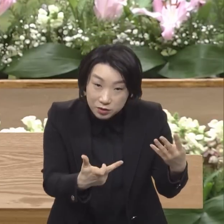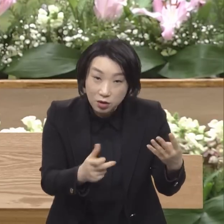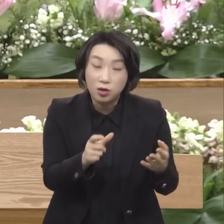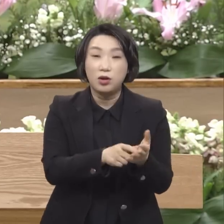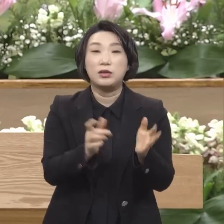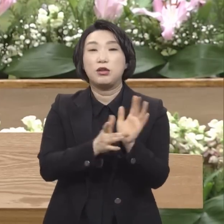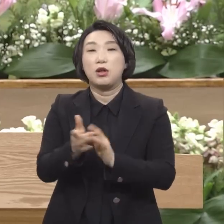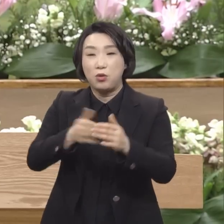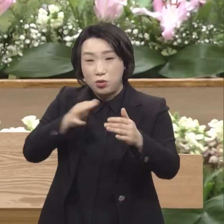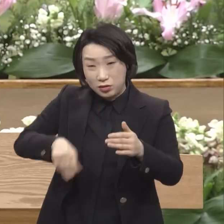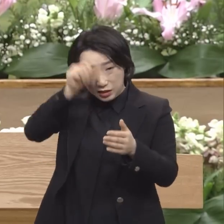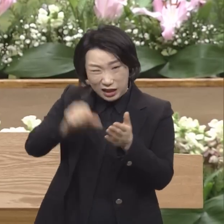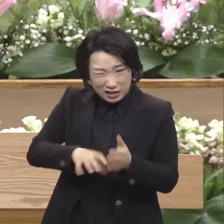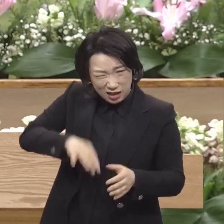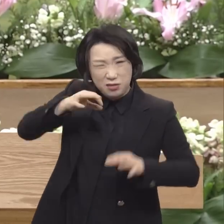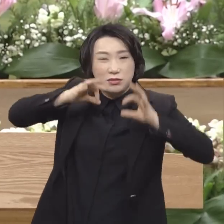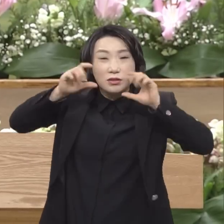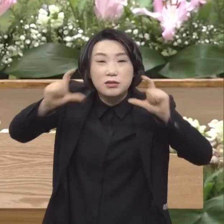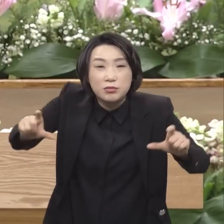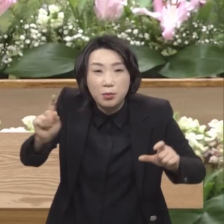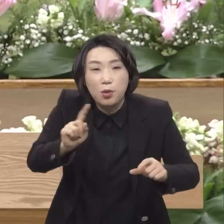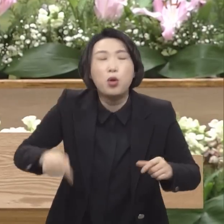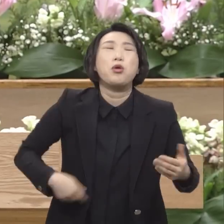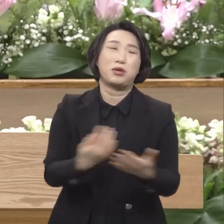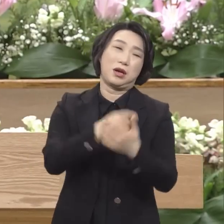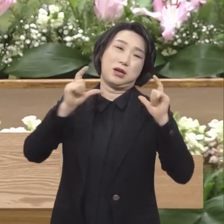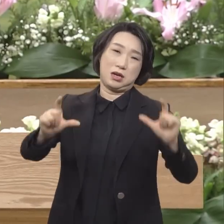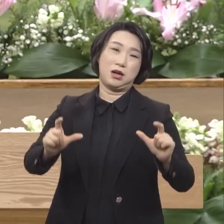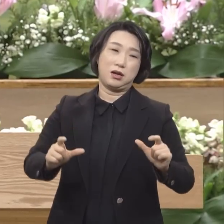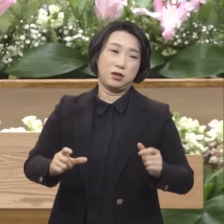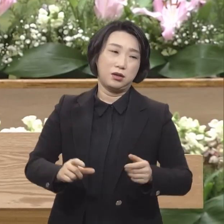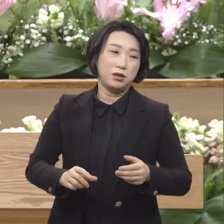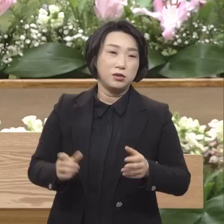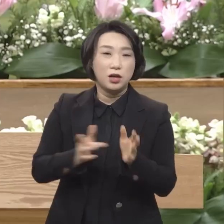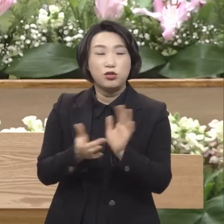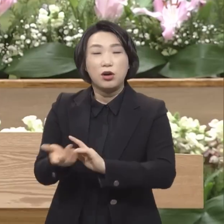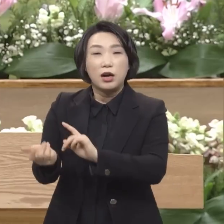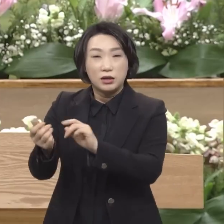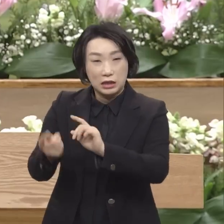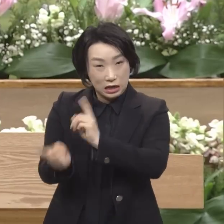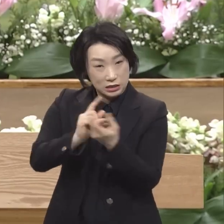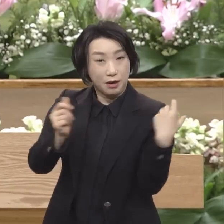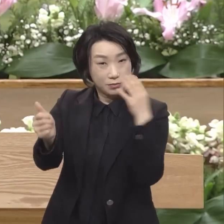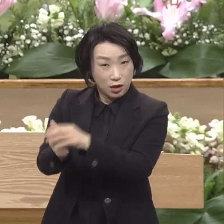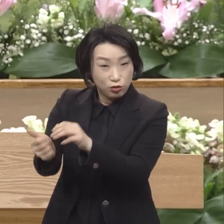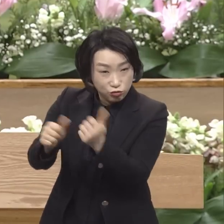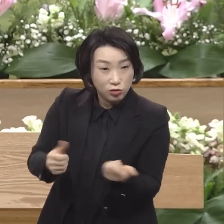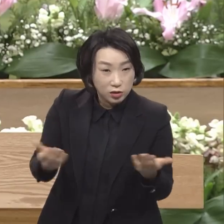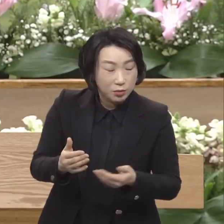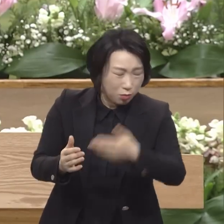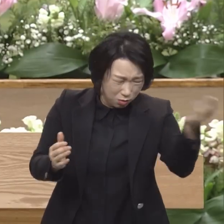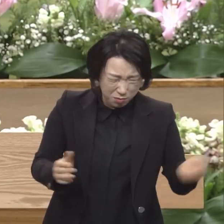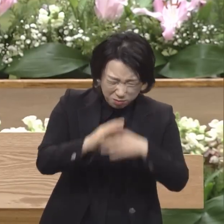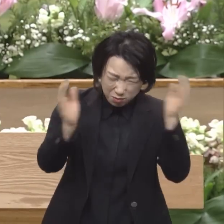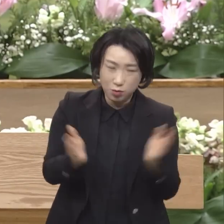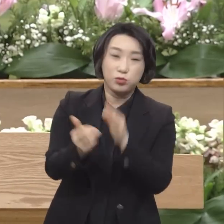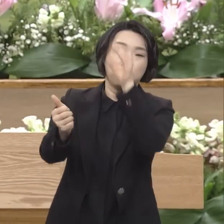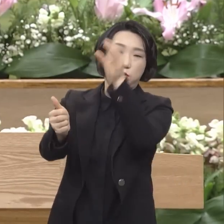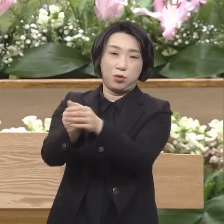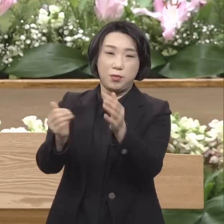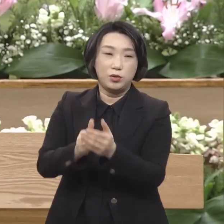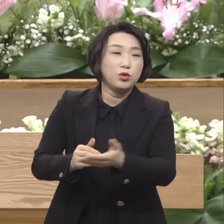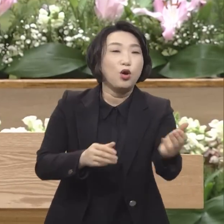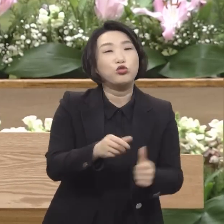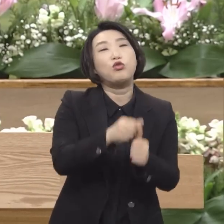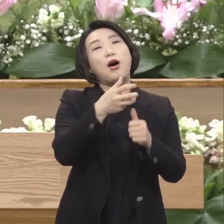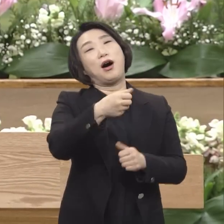회개하라. 왜? 네가 나 죽을 미천 좀 내놔라. 네 죽을 미천 내놓고 내가 죽을 테니 너는 살아야 된다,